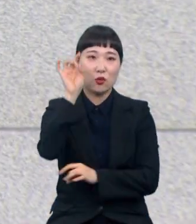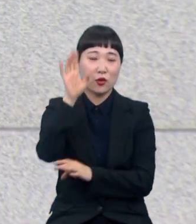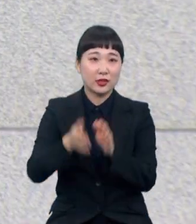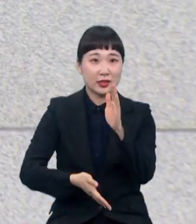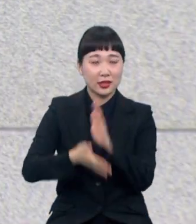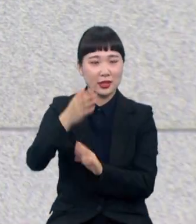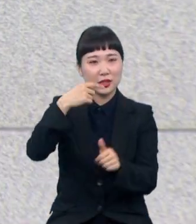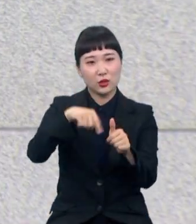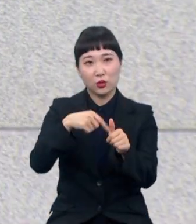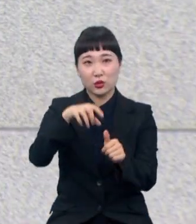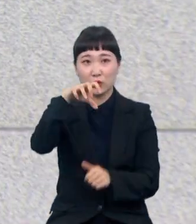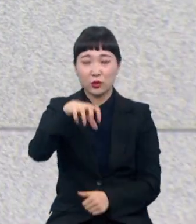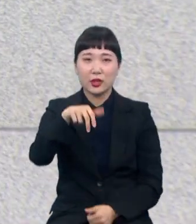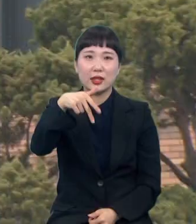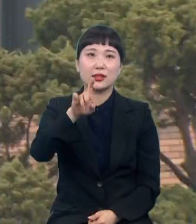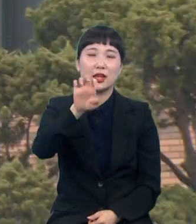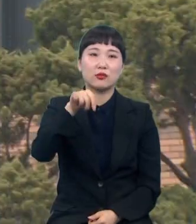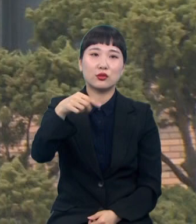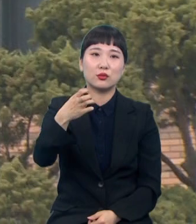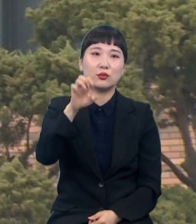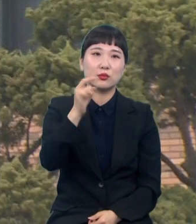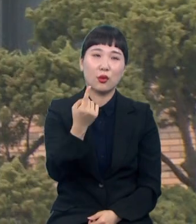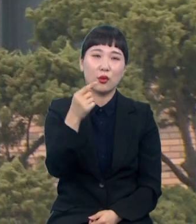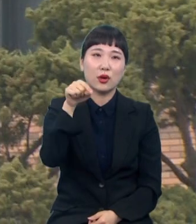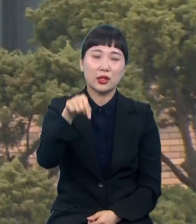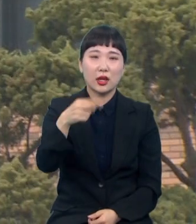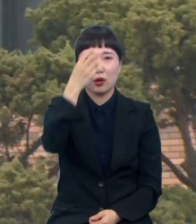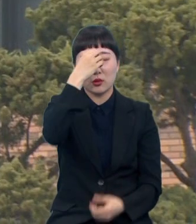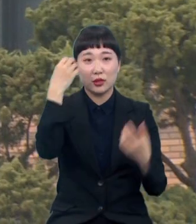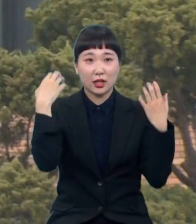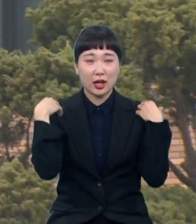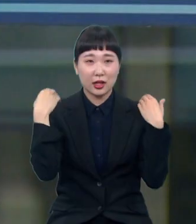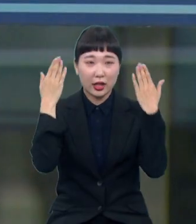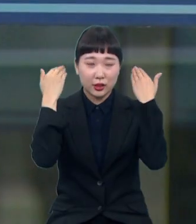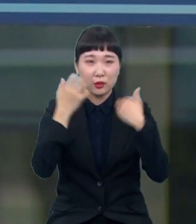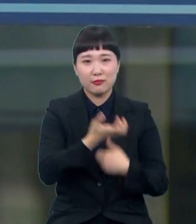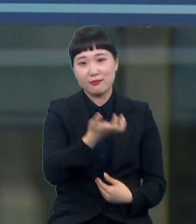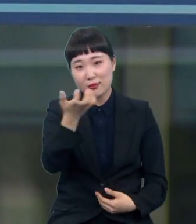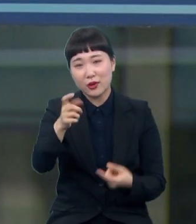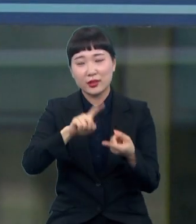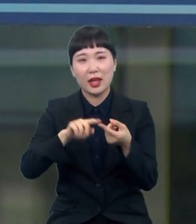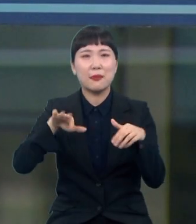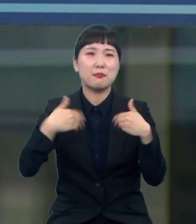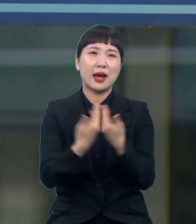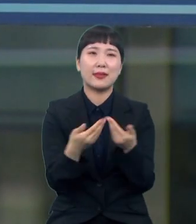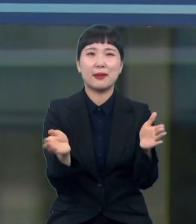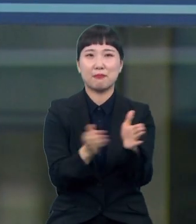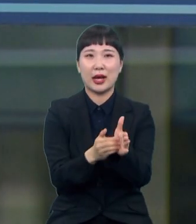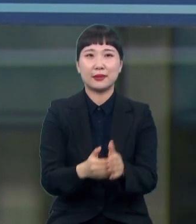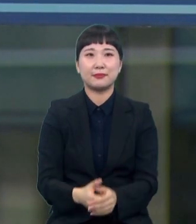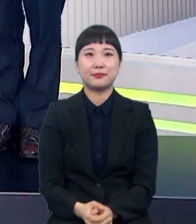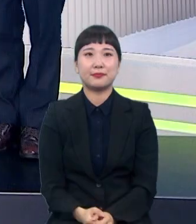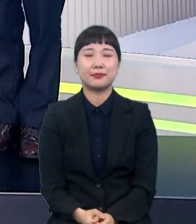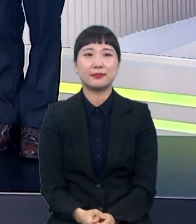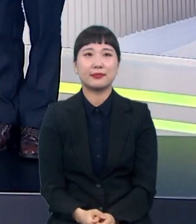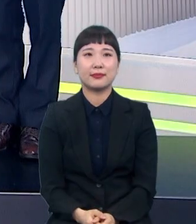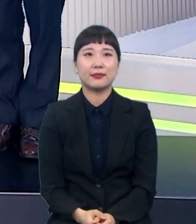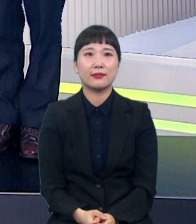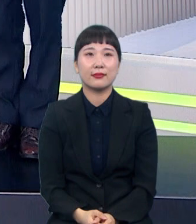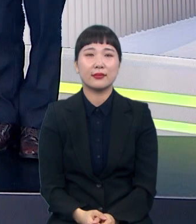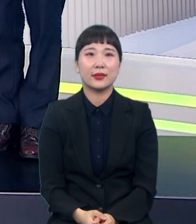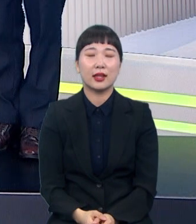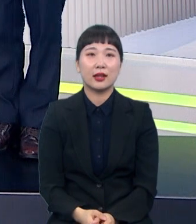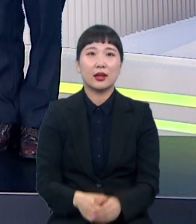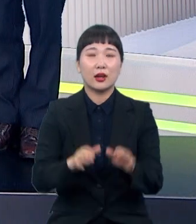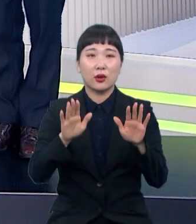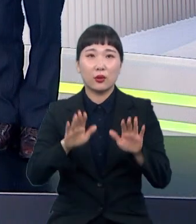현안인 재물보고 이전에 대해선 반대 입장을 분명히 했습니다. BTV 뉴스 배상민입니다.